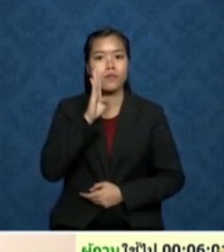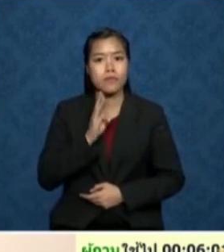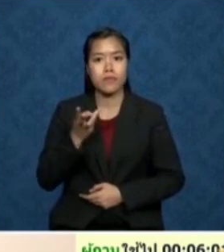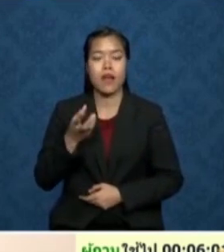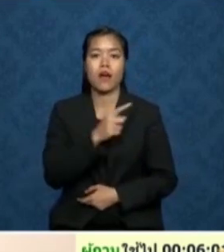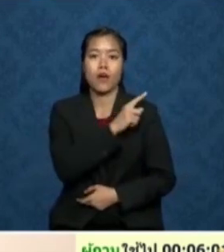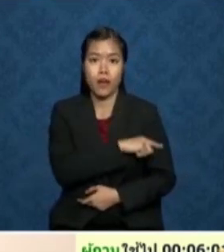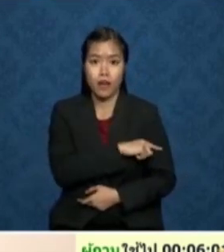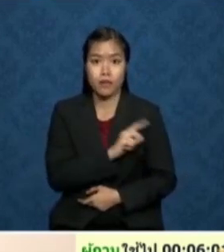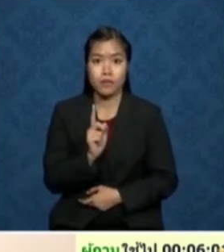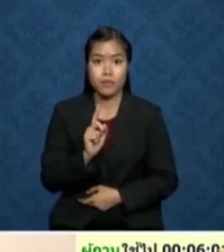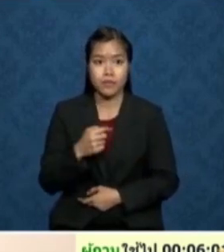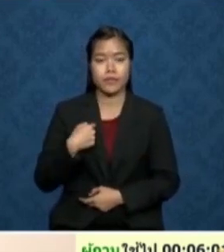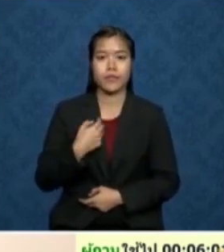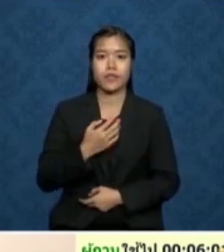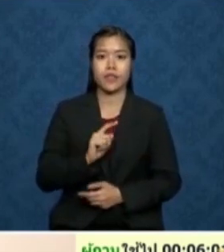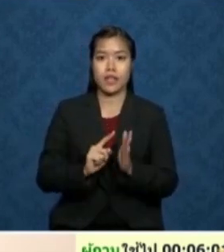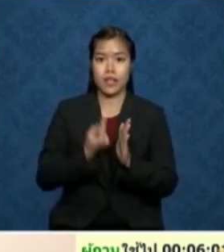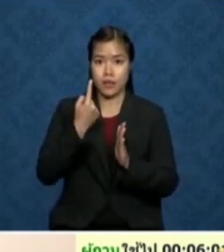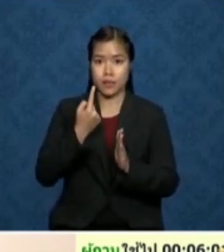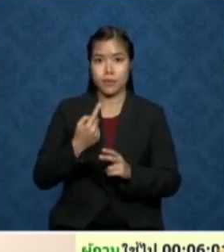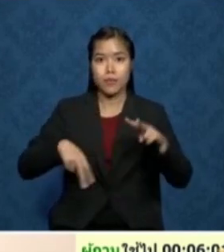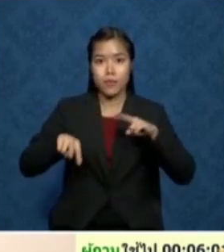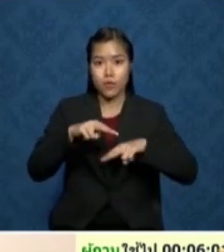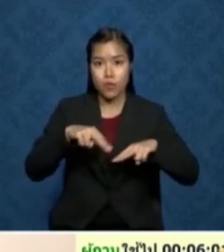ประเทศนแรกเรากำกรับดูแด